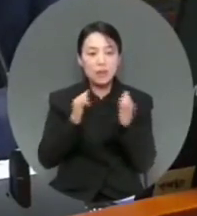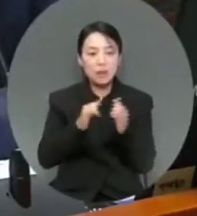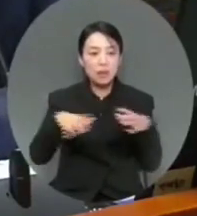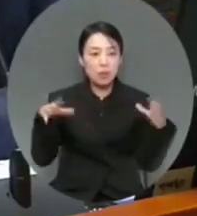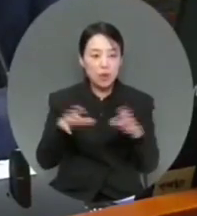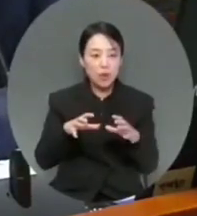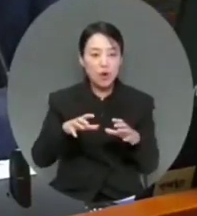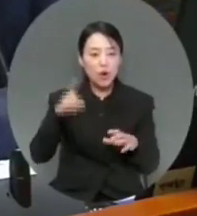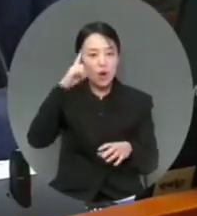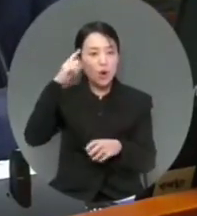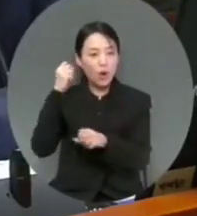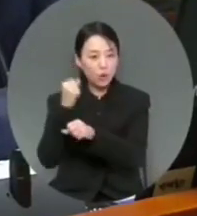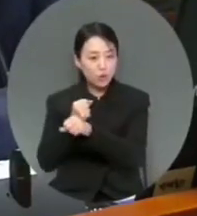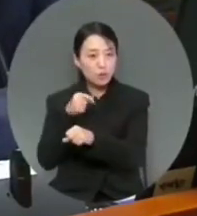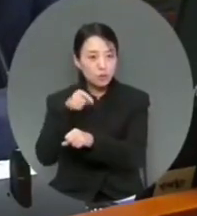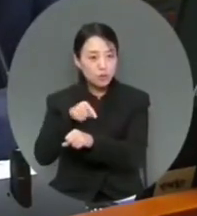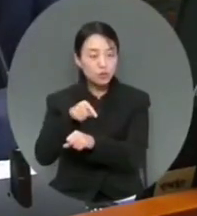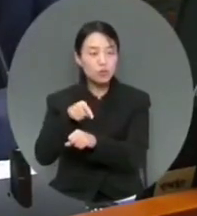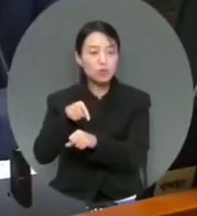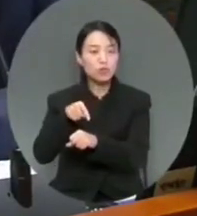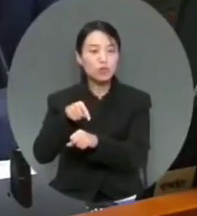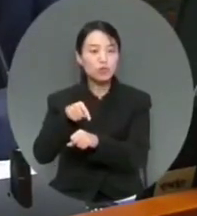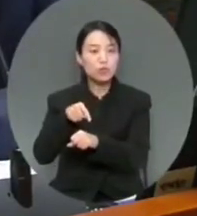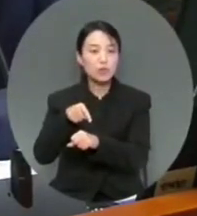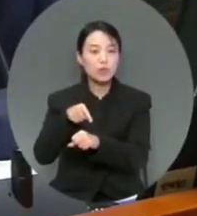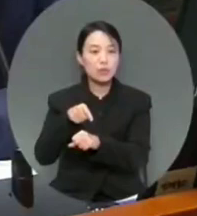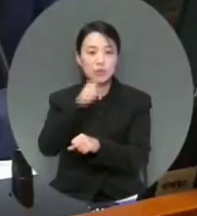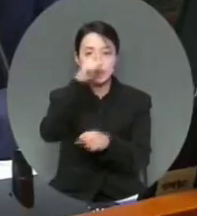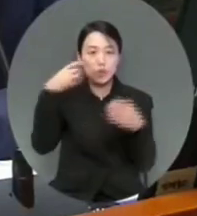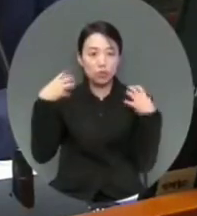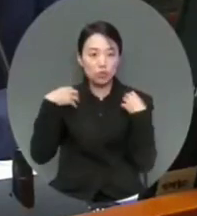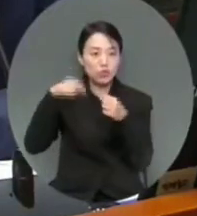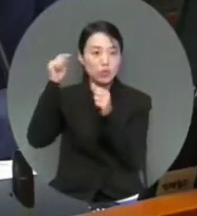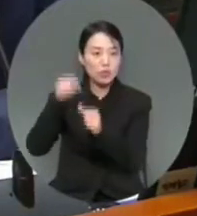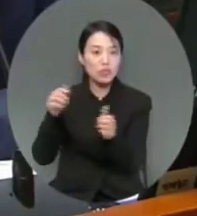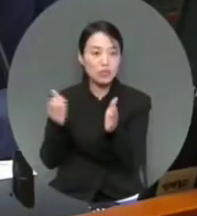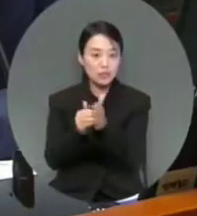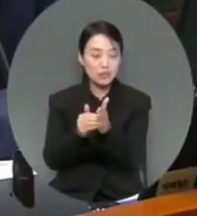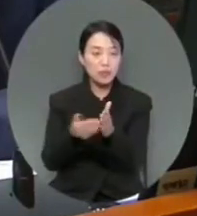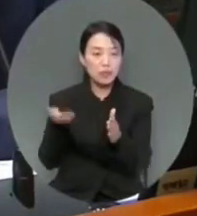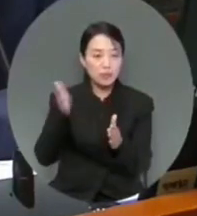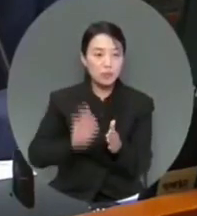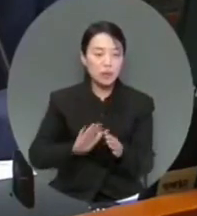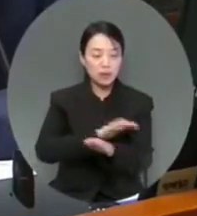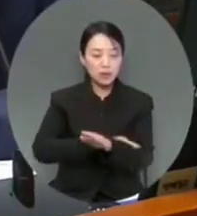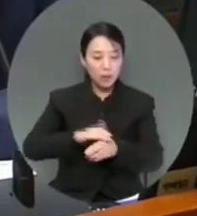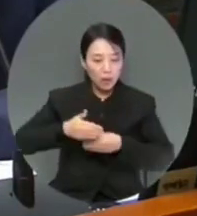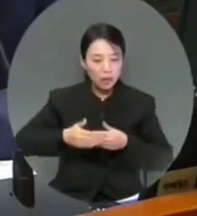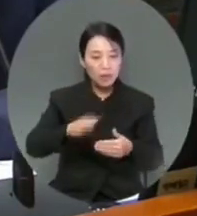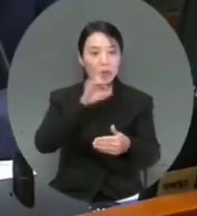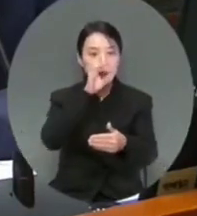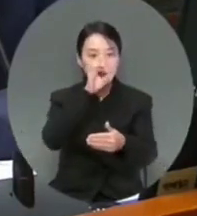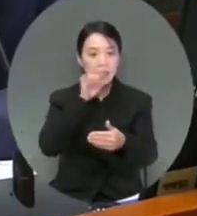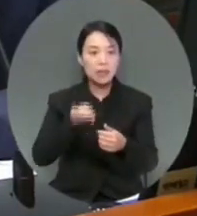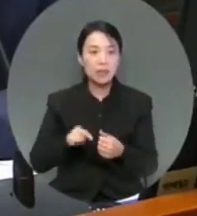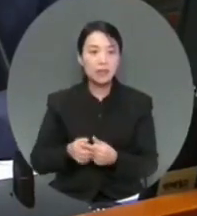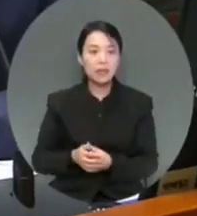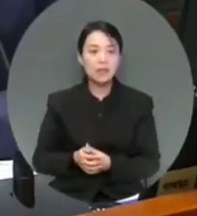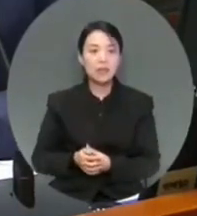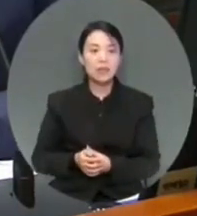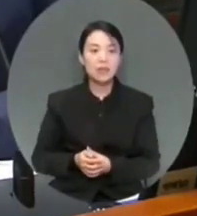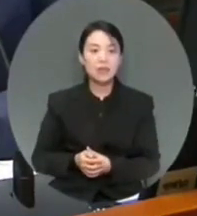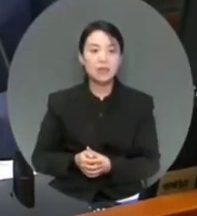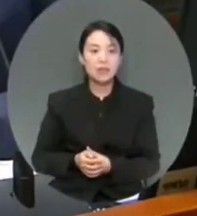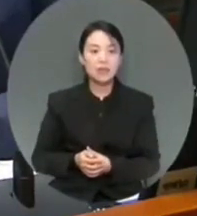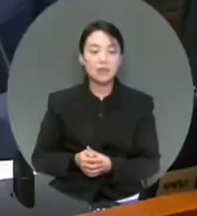비효율을 제거하라라고 과기부의 정부에게 지시와 지침을 줬는데 그게 제대로 수행이 안 됐다. 자 그러면